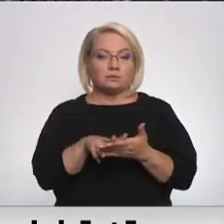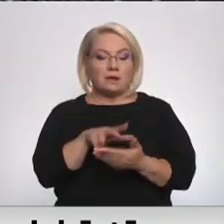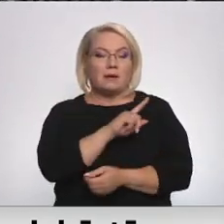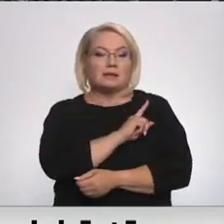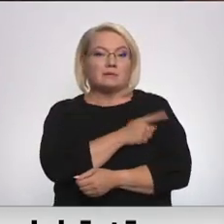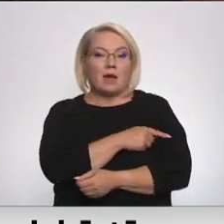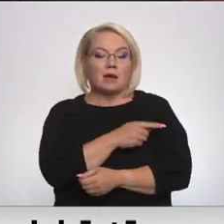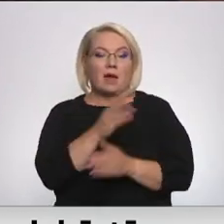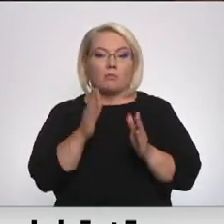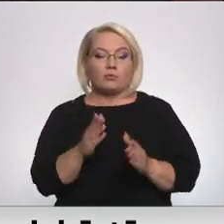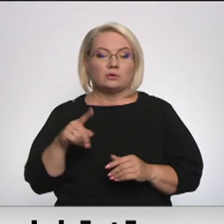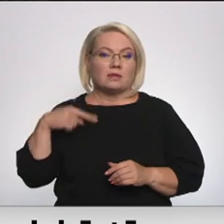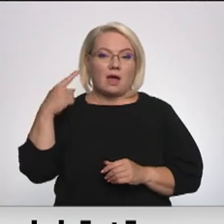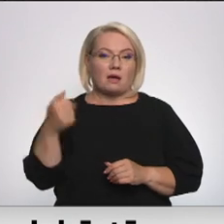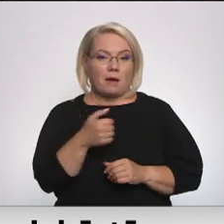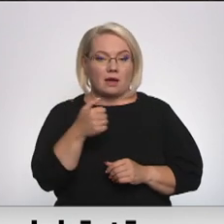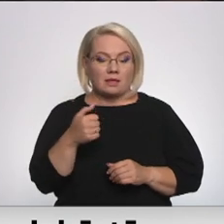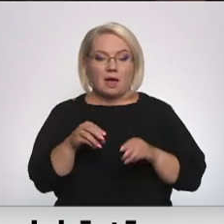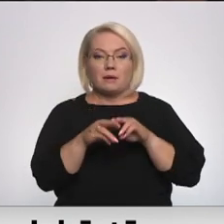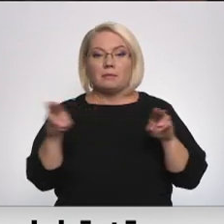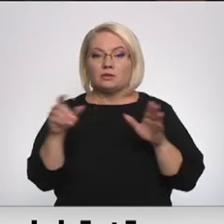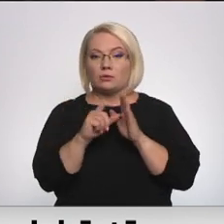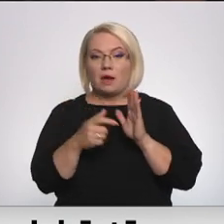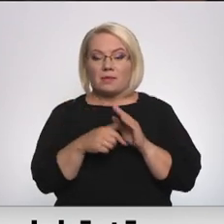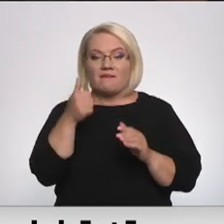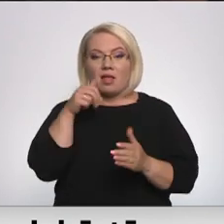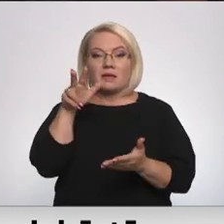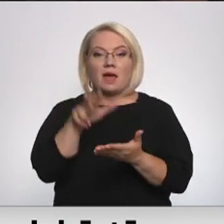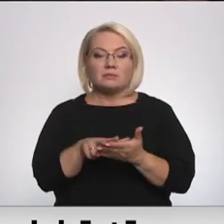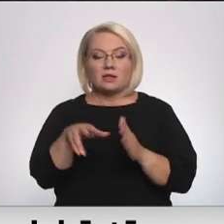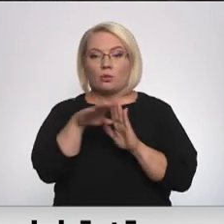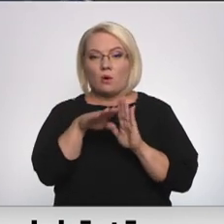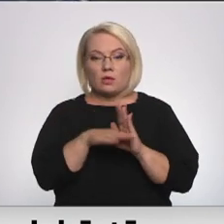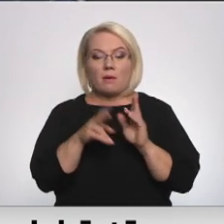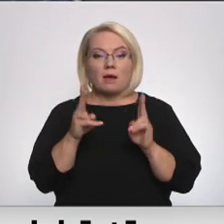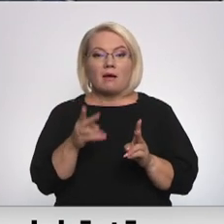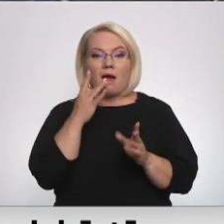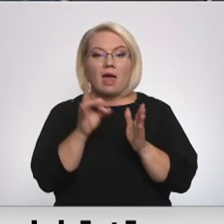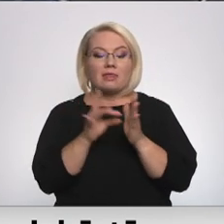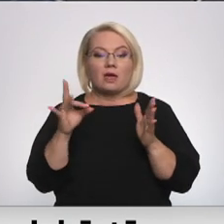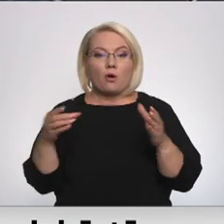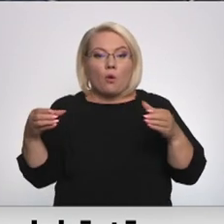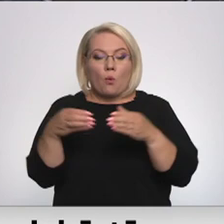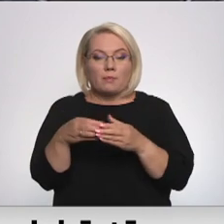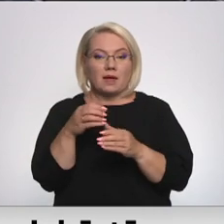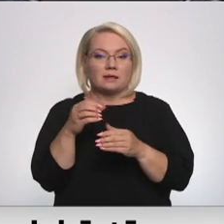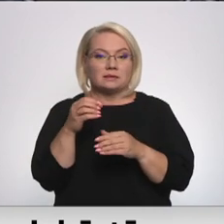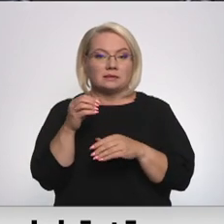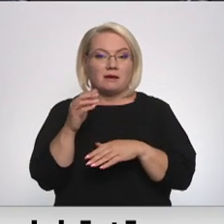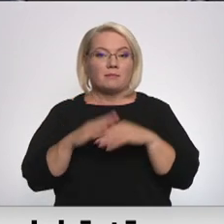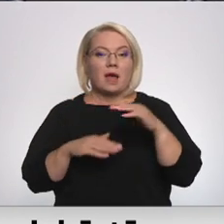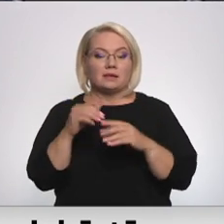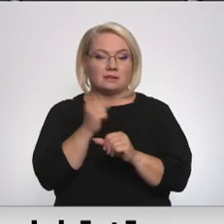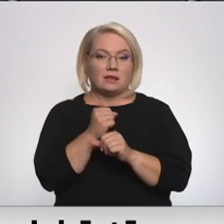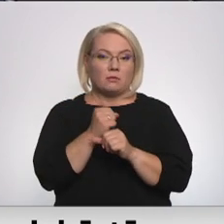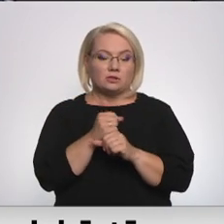tie stāsies vien nākamgad. Taču ministra kabinetam vēl jāapstiprina noteikumi, kā energokopienas praktiski darbosies. Tas nozīmē,